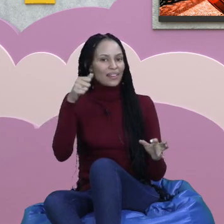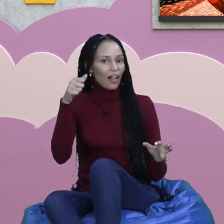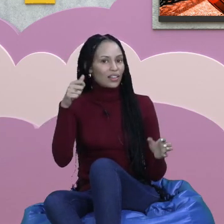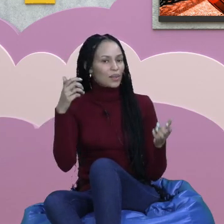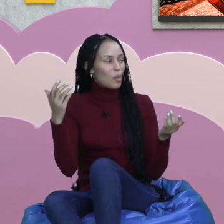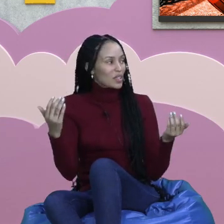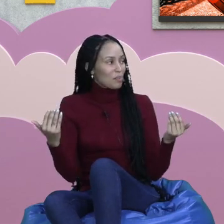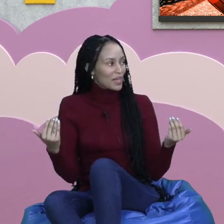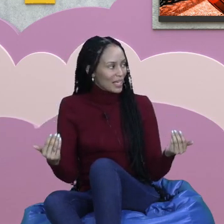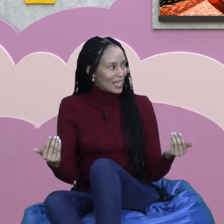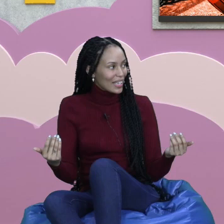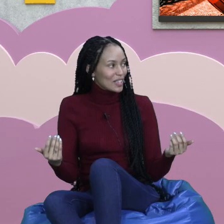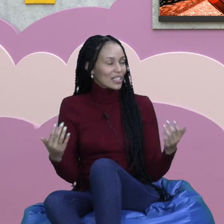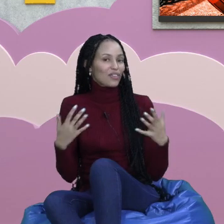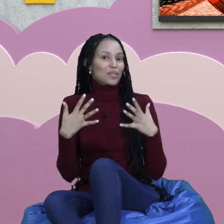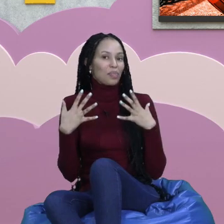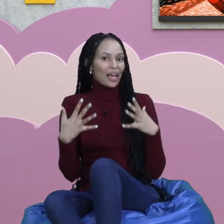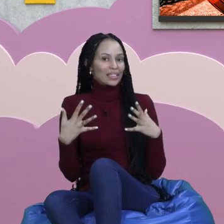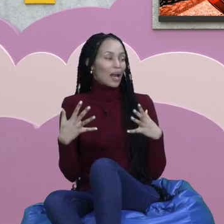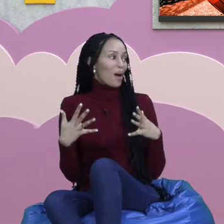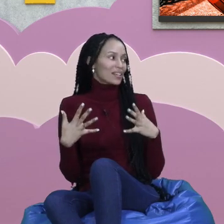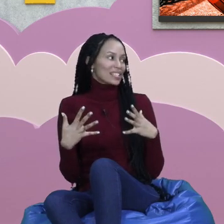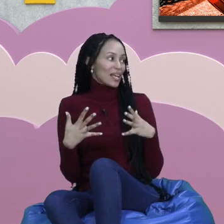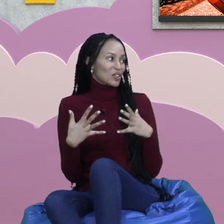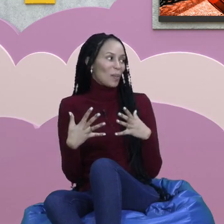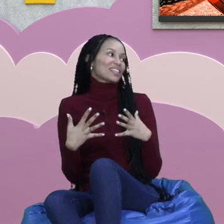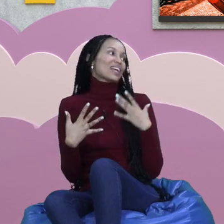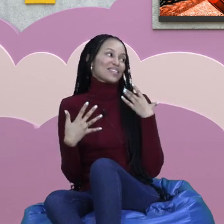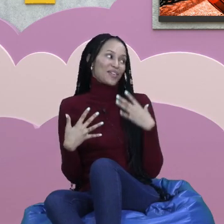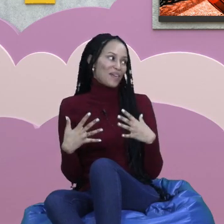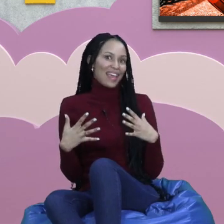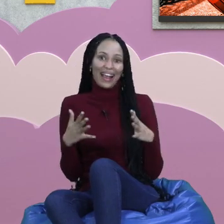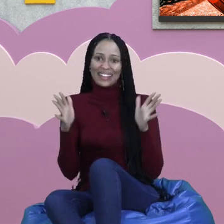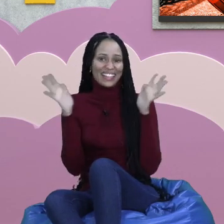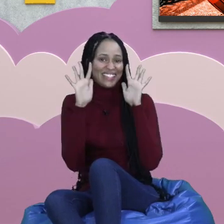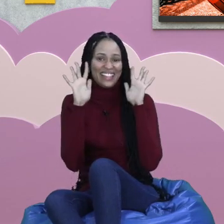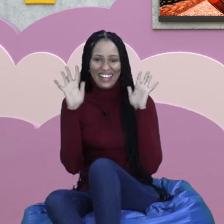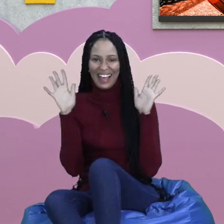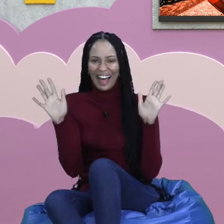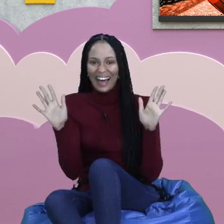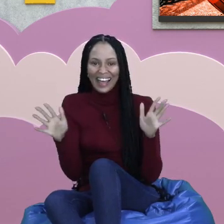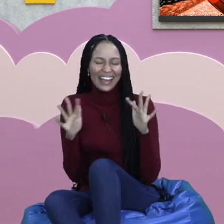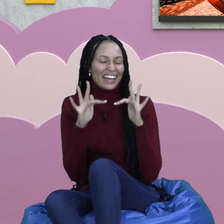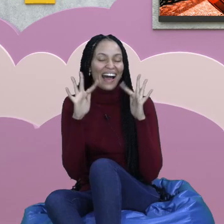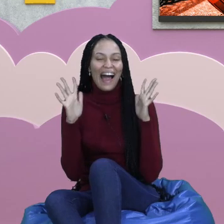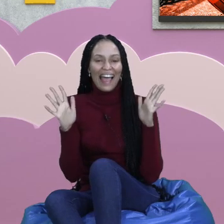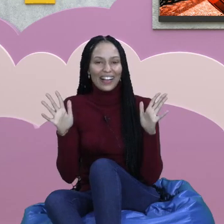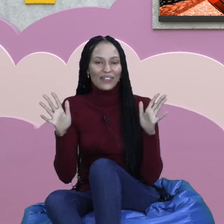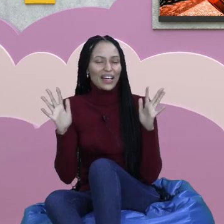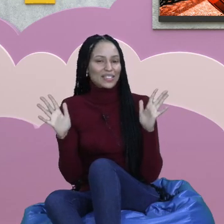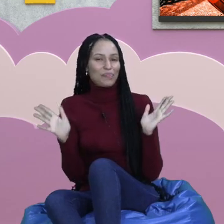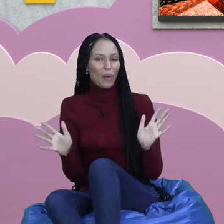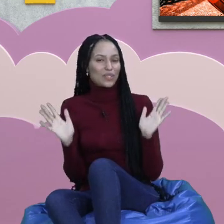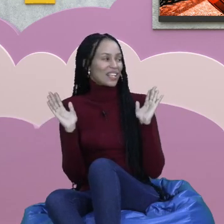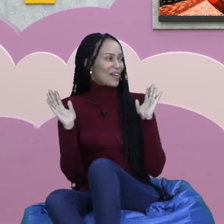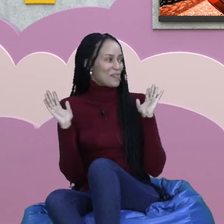pop uithaal, die pop het nie bene nie. Dit was baie dramaties, traumatizing vir my. Ek het geskree en gehuil,